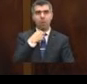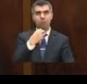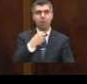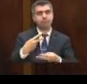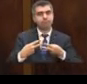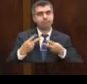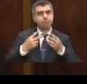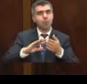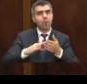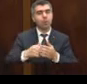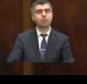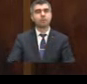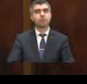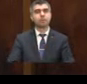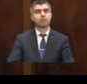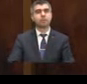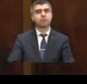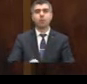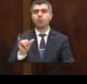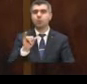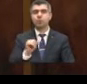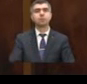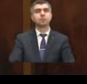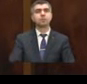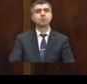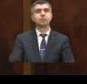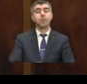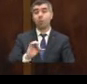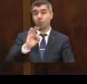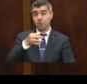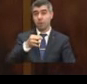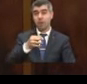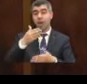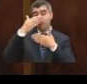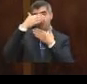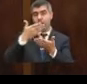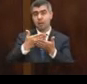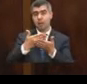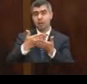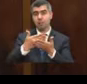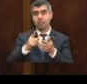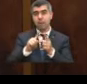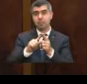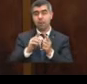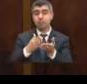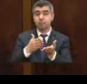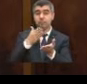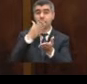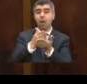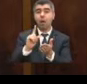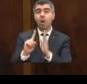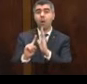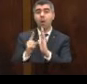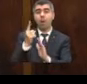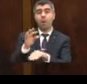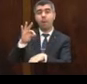نطرحه بهذه المناسبة هو: هل نجح المغرب في اجتياز المرحلة الأولى من